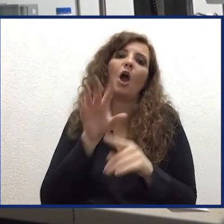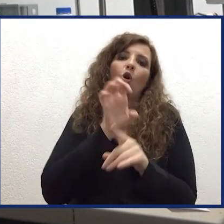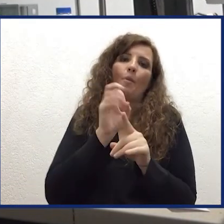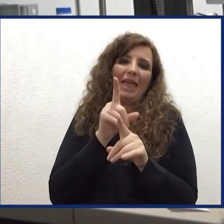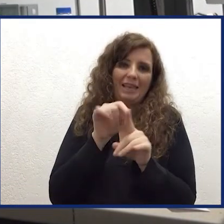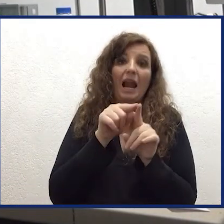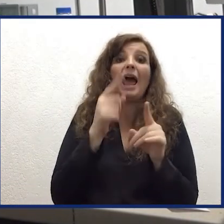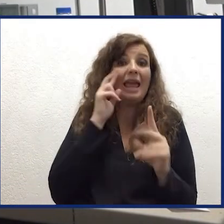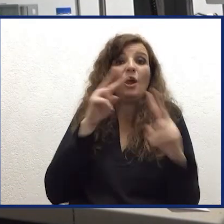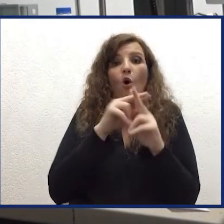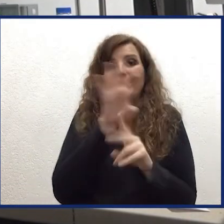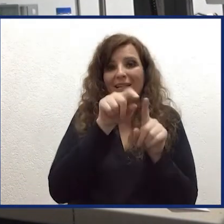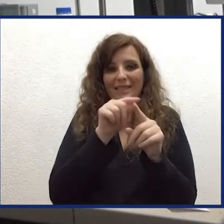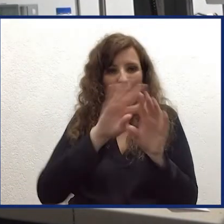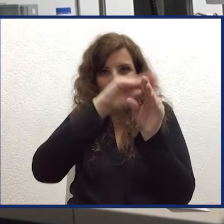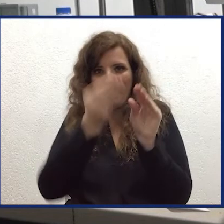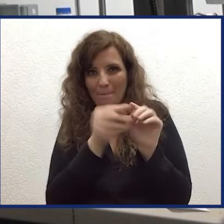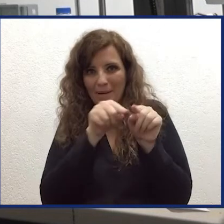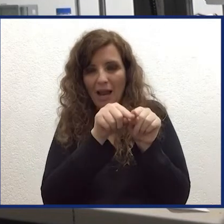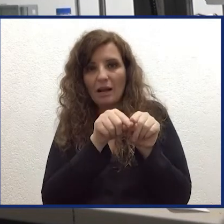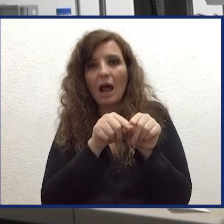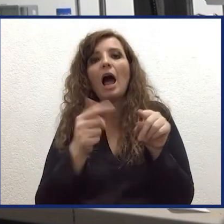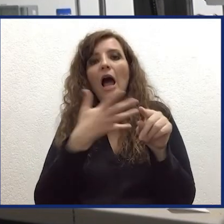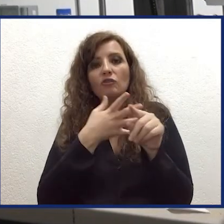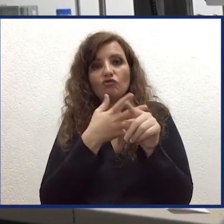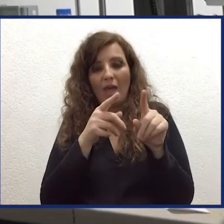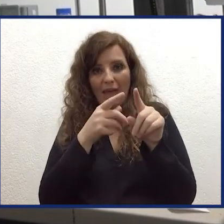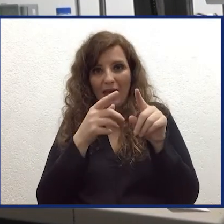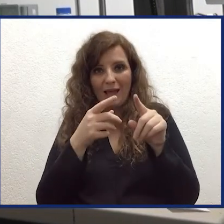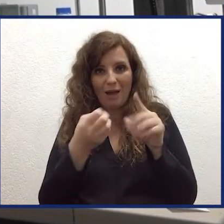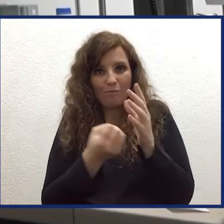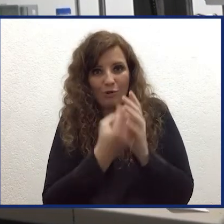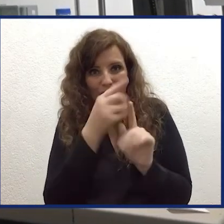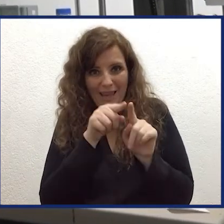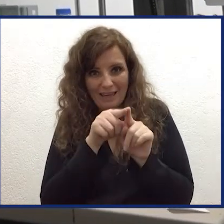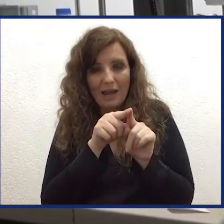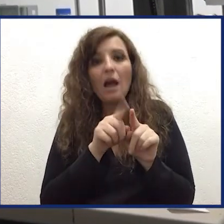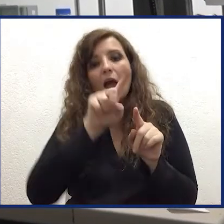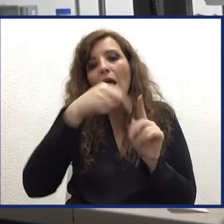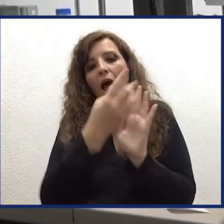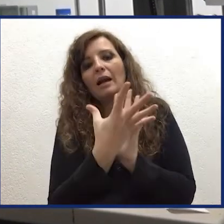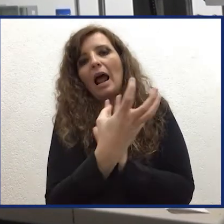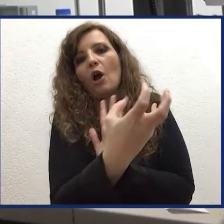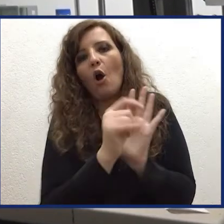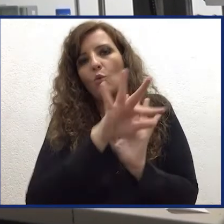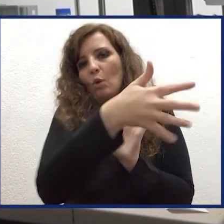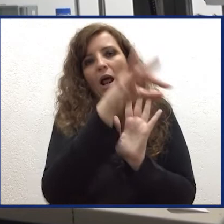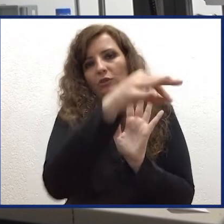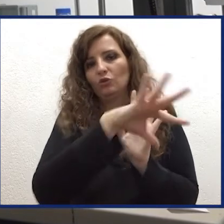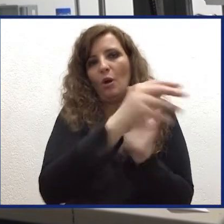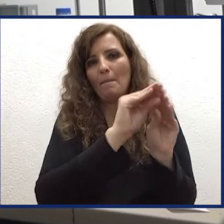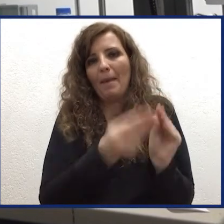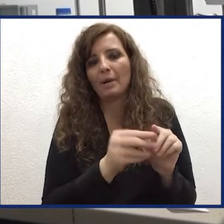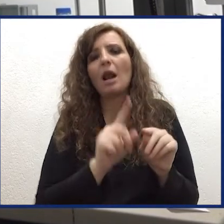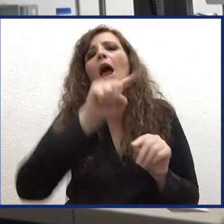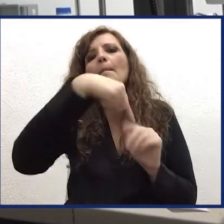l'oloroperina incontra l'enzima all'interno della membrana, c'è la produzione dell'oloroperina glicone che viene raccolta dall'altra parte della